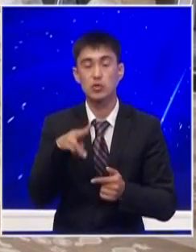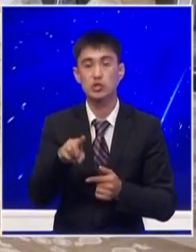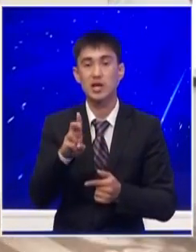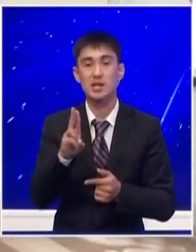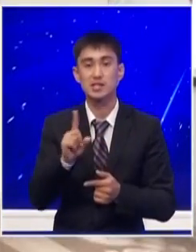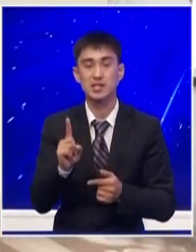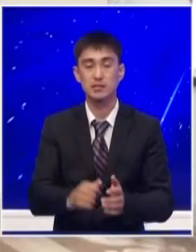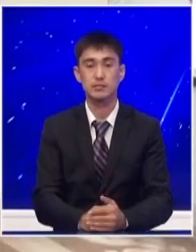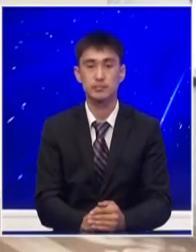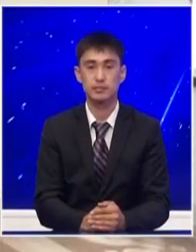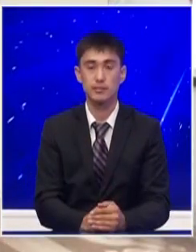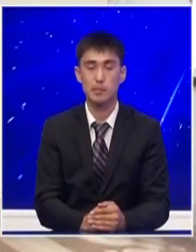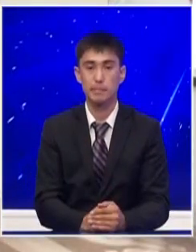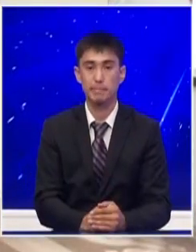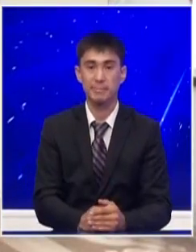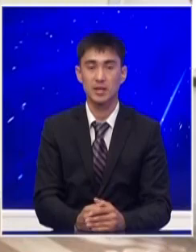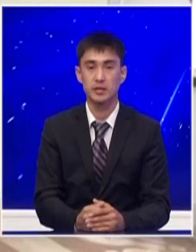kurban2023.kz.